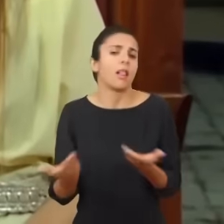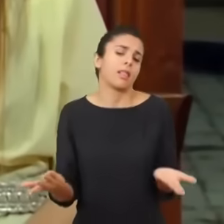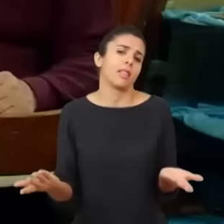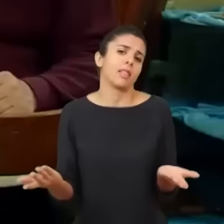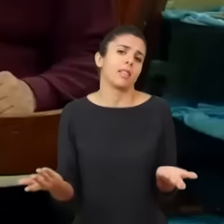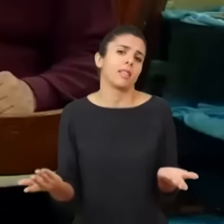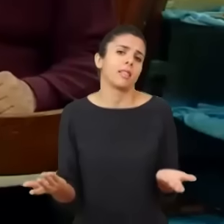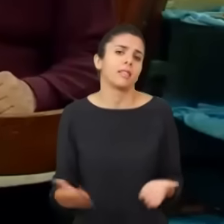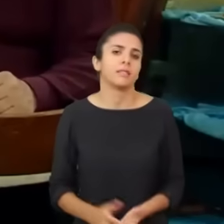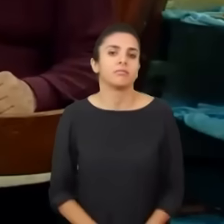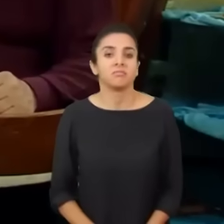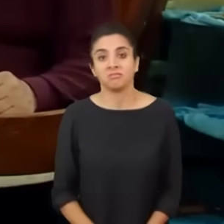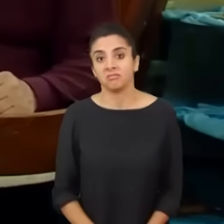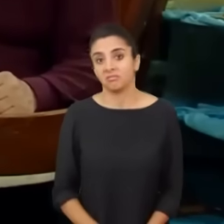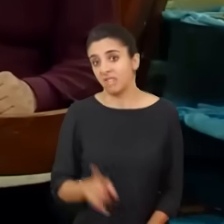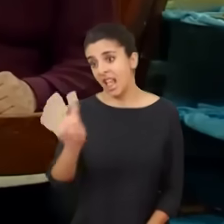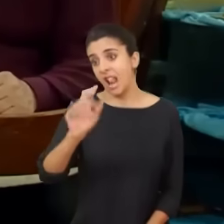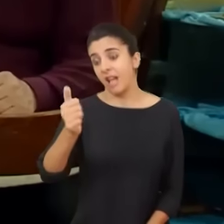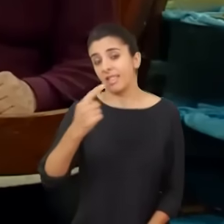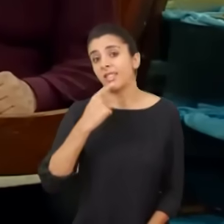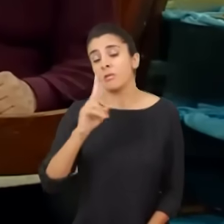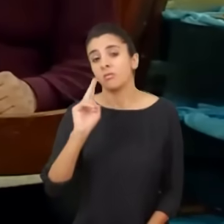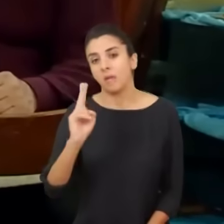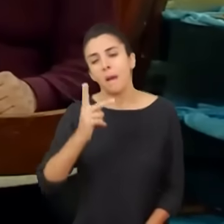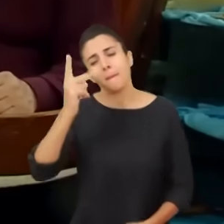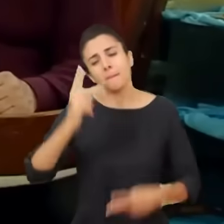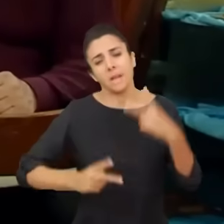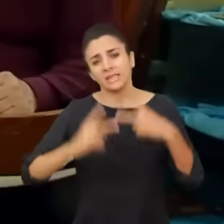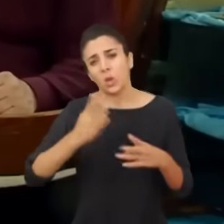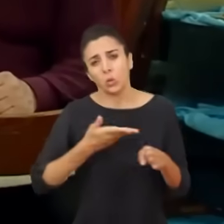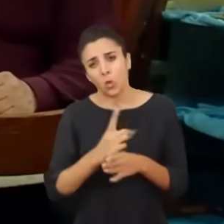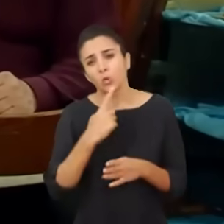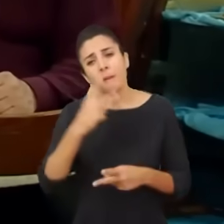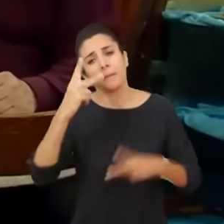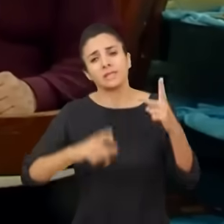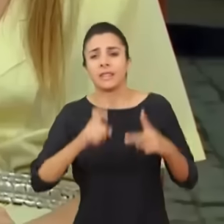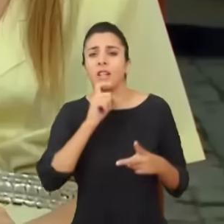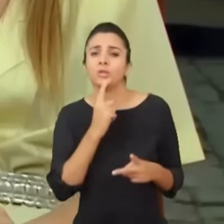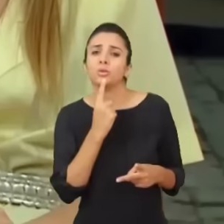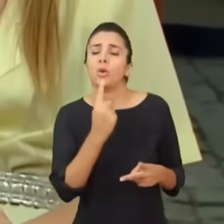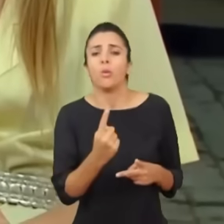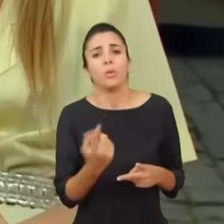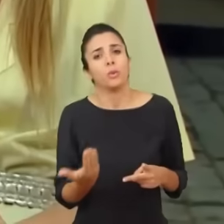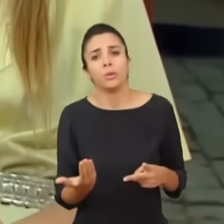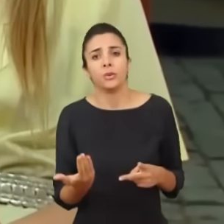Ya 46'lık o be ya. Bazen doğru söylüyor, bazen yanlış söylüyor.